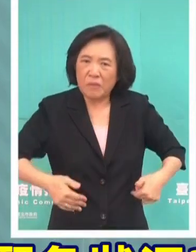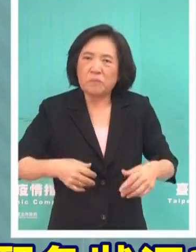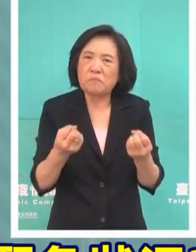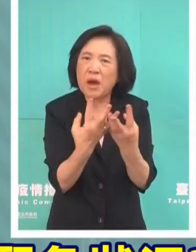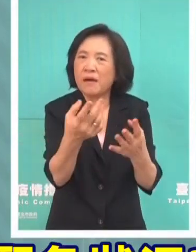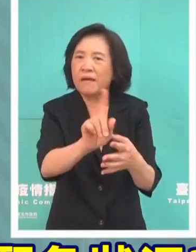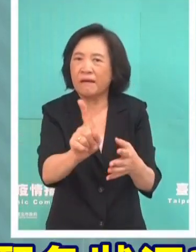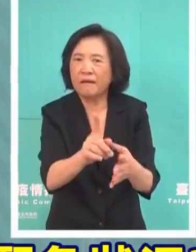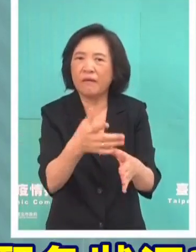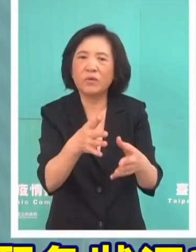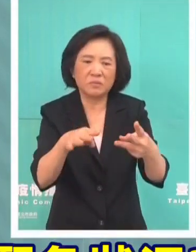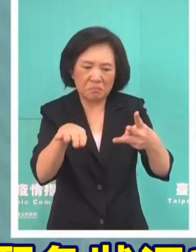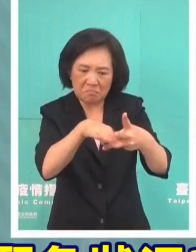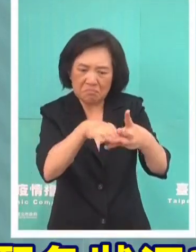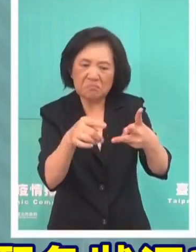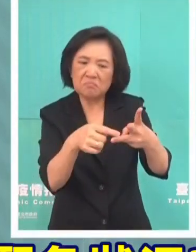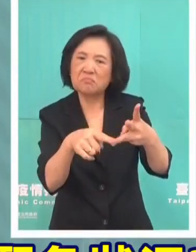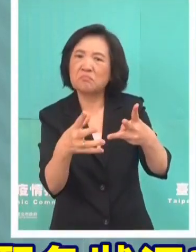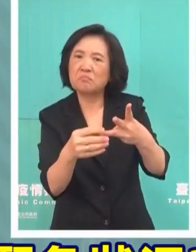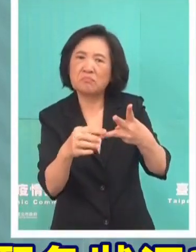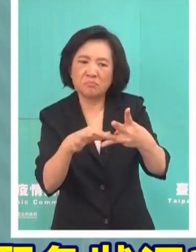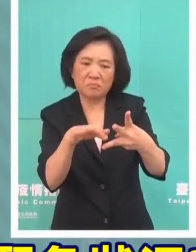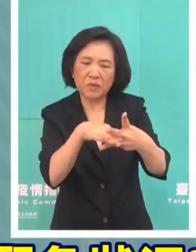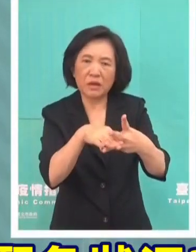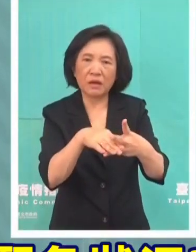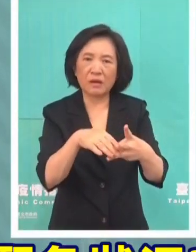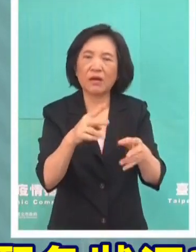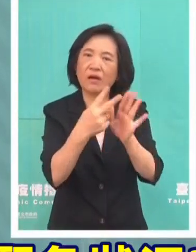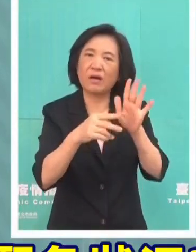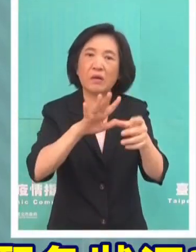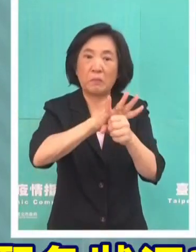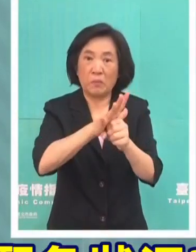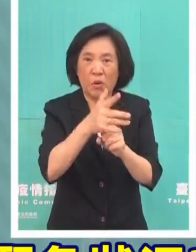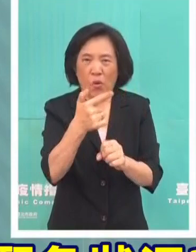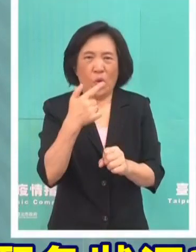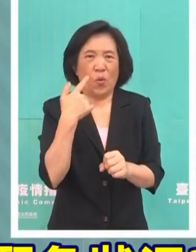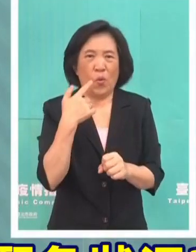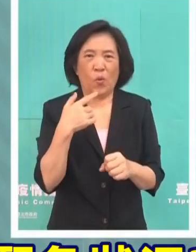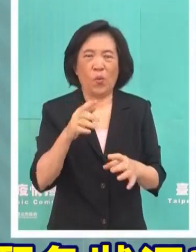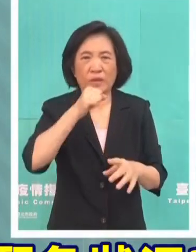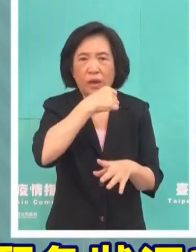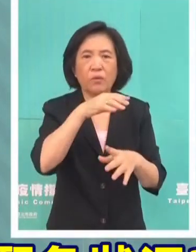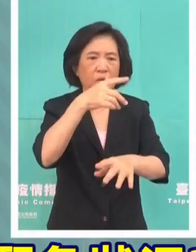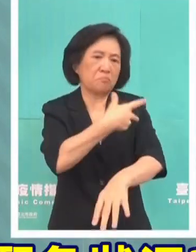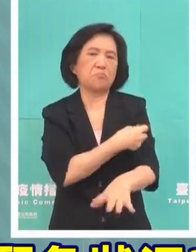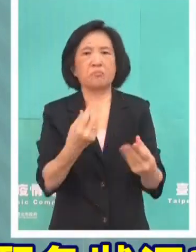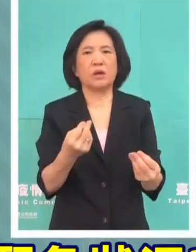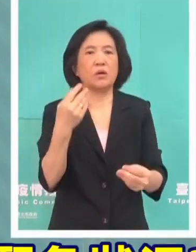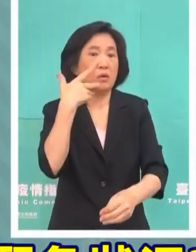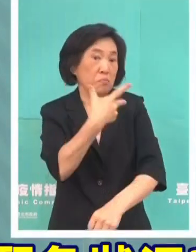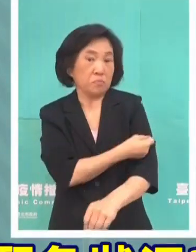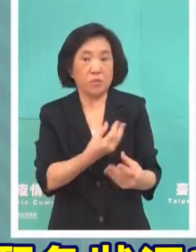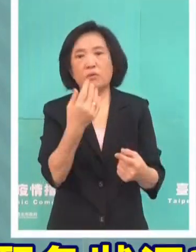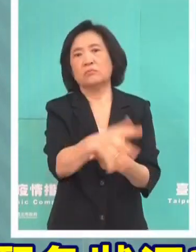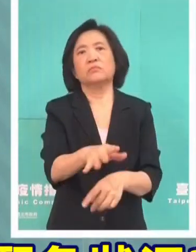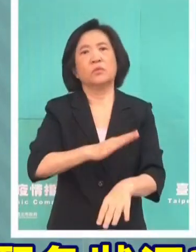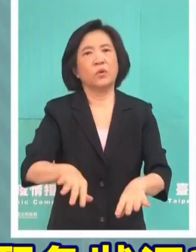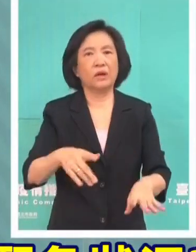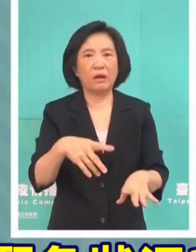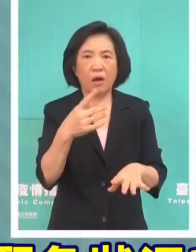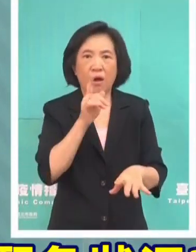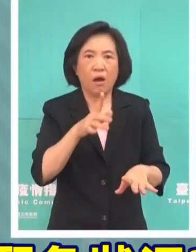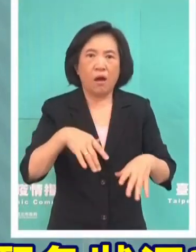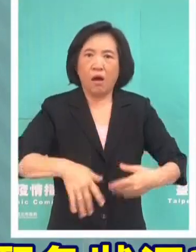况，我要给他用。比方说疫情非常严重，台湾完全没有疫苗，哦，啊你不打就死了。哦，在这种情形